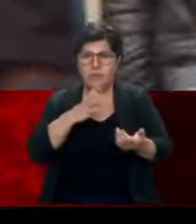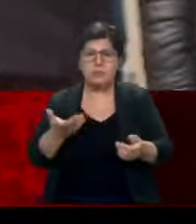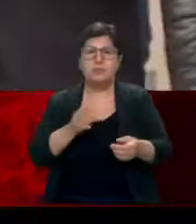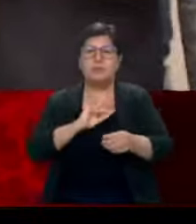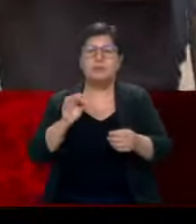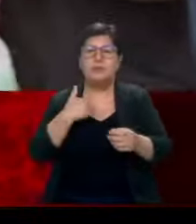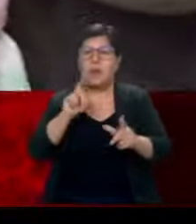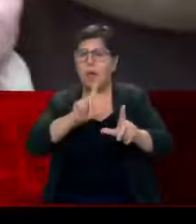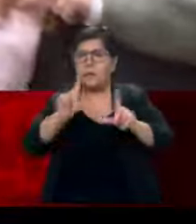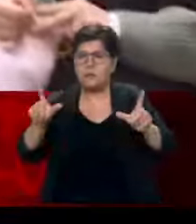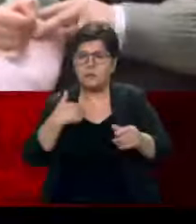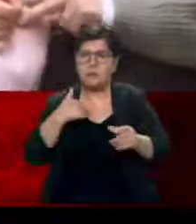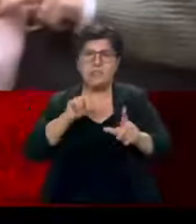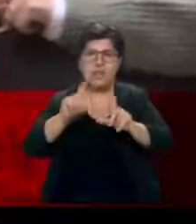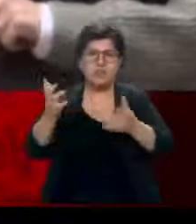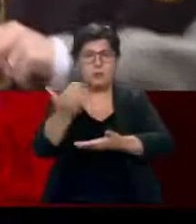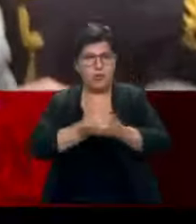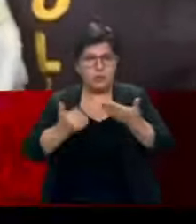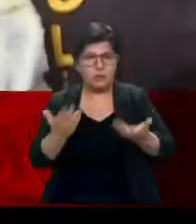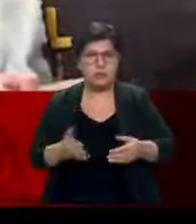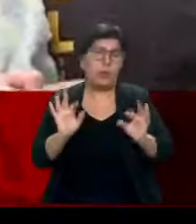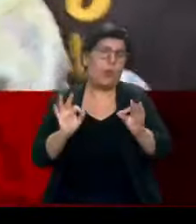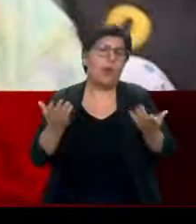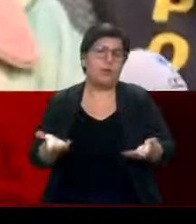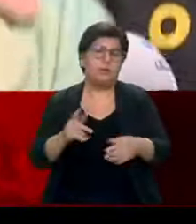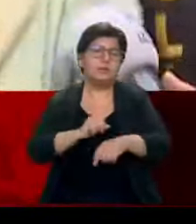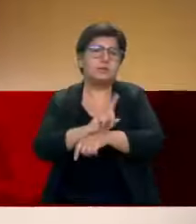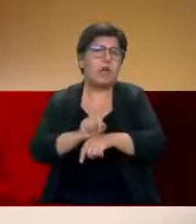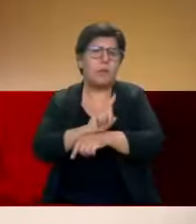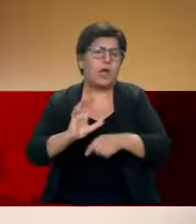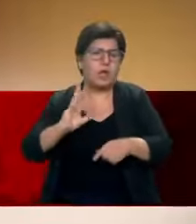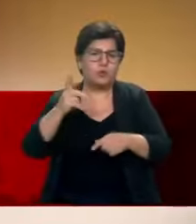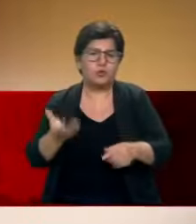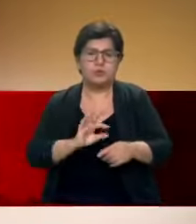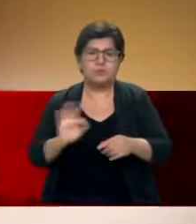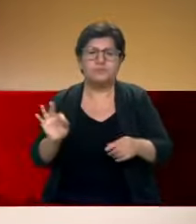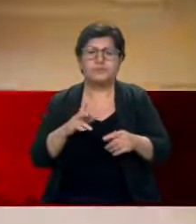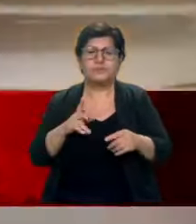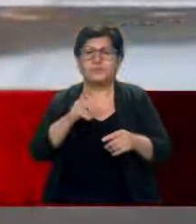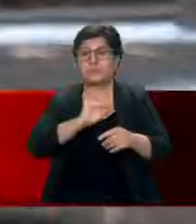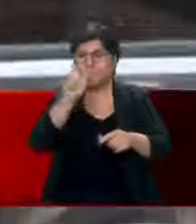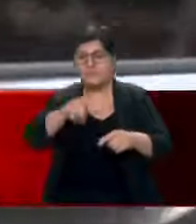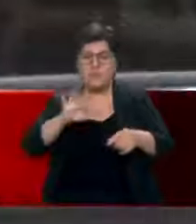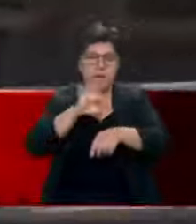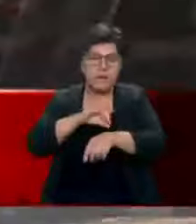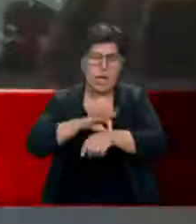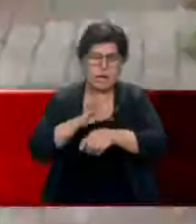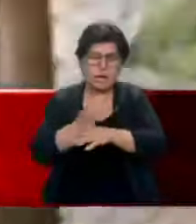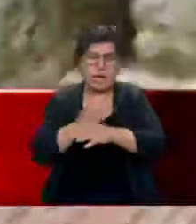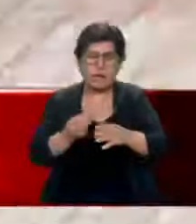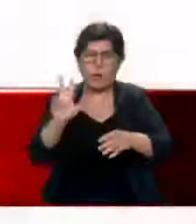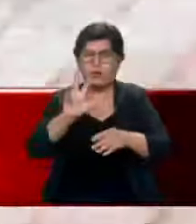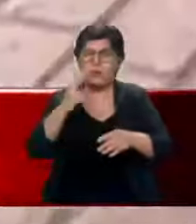Shopping ihtiyacımızı oradan karşıladık. Öyle yani, zaman geçiyor. Anoreksiya olduğu iddia edilen ve 37 kiloya